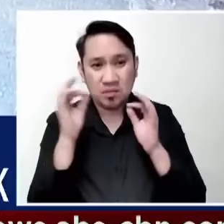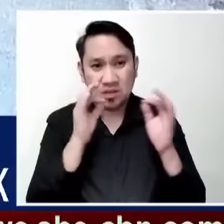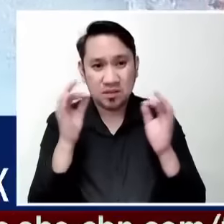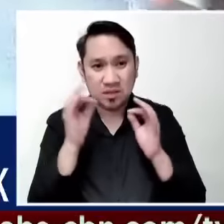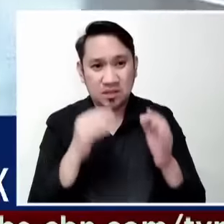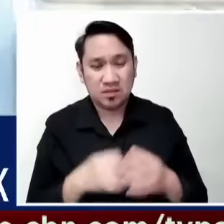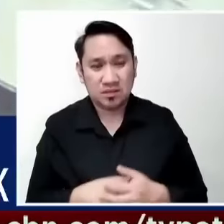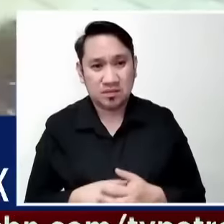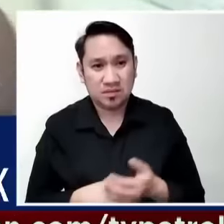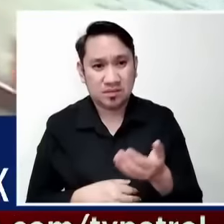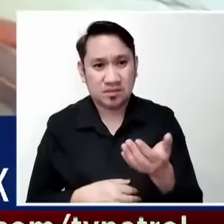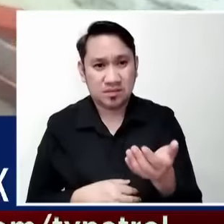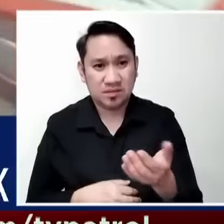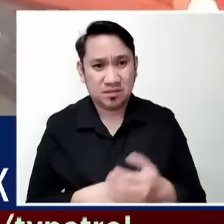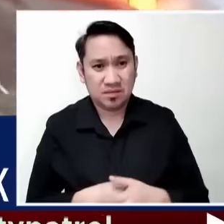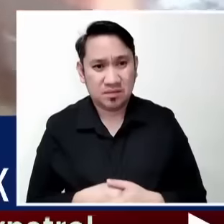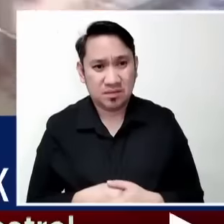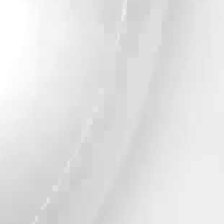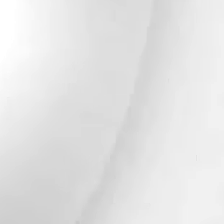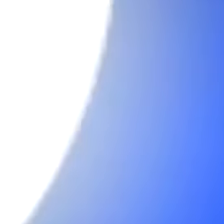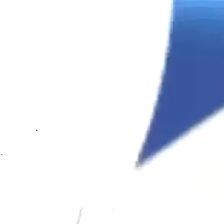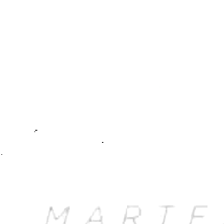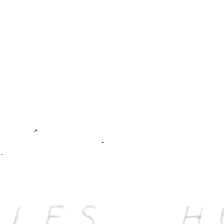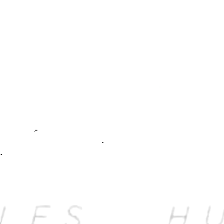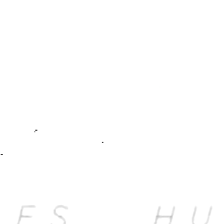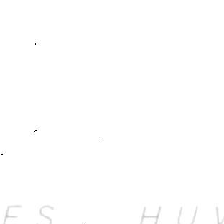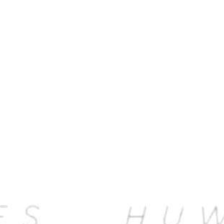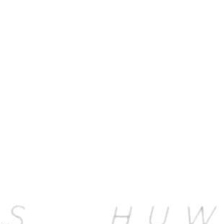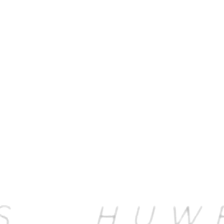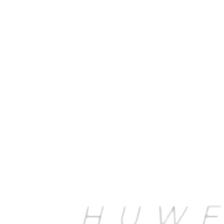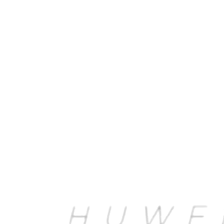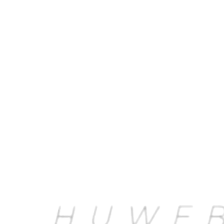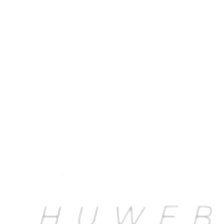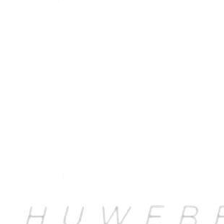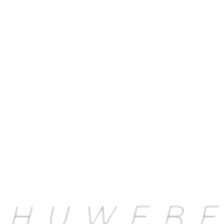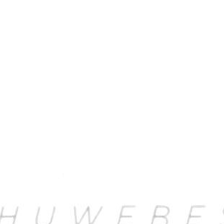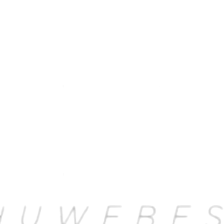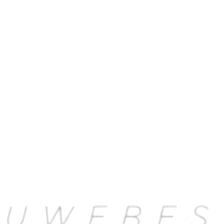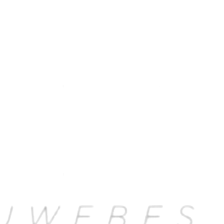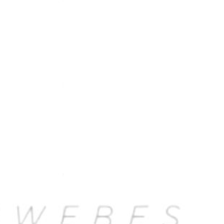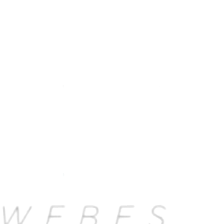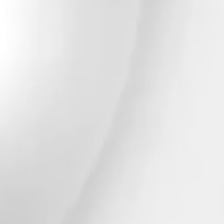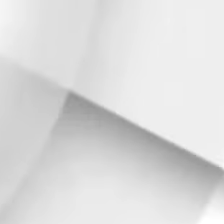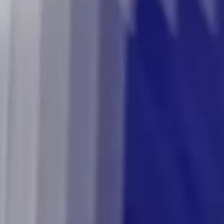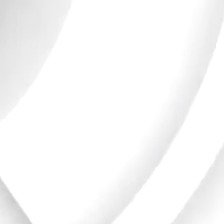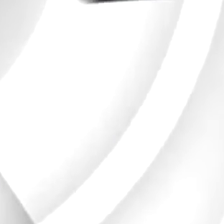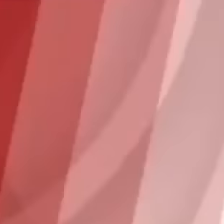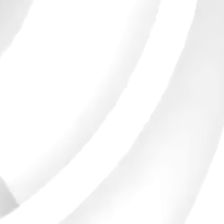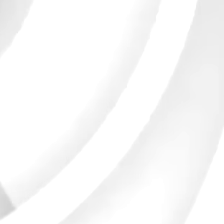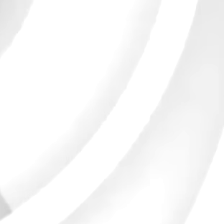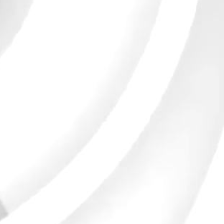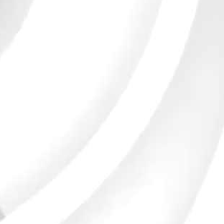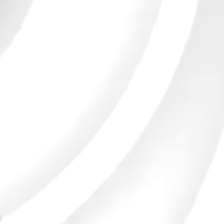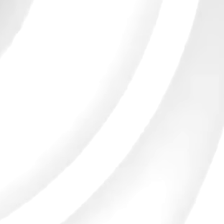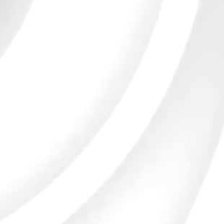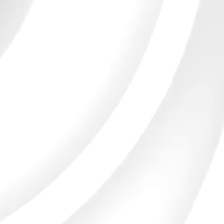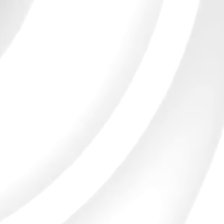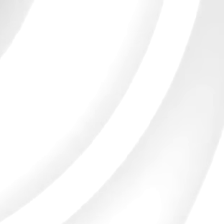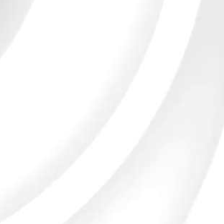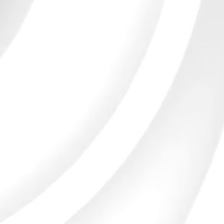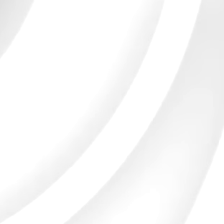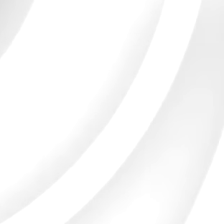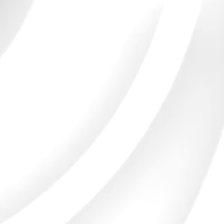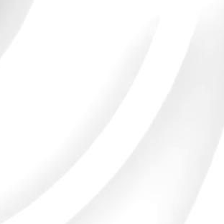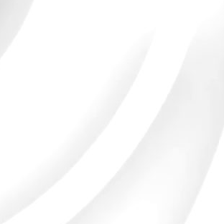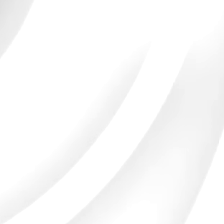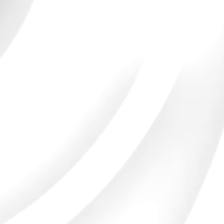Manahan, ABS-CBN News. Tuloy-tuloy po ang ating pagpapatrol sa bayan mula Lunes hanggang Biyernes